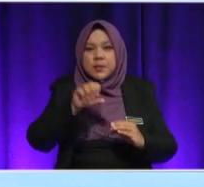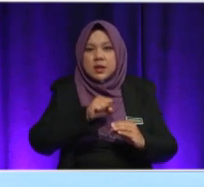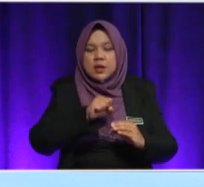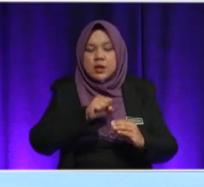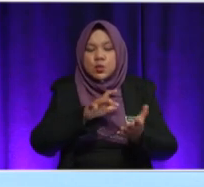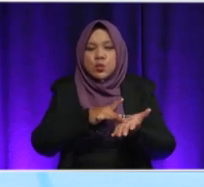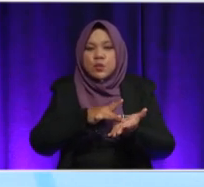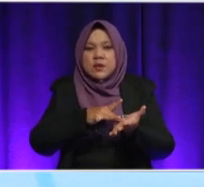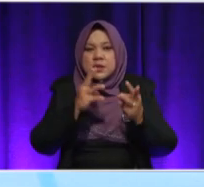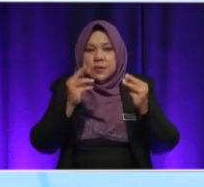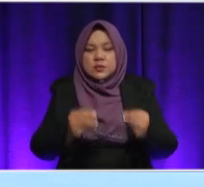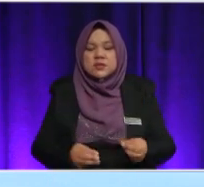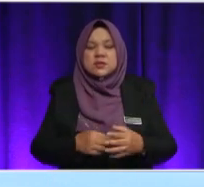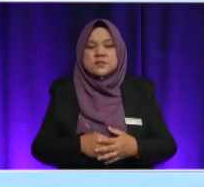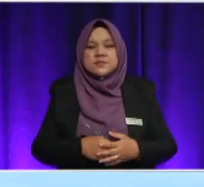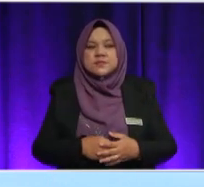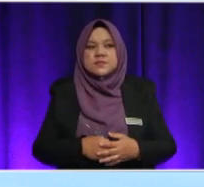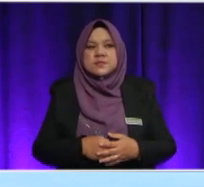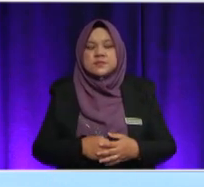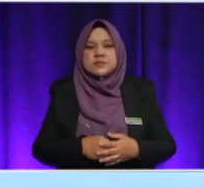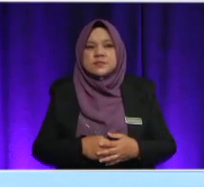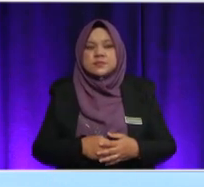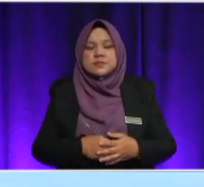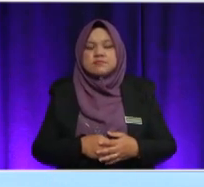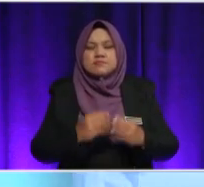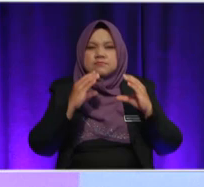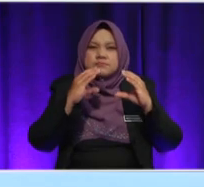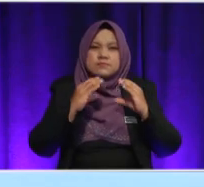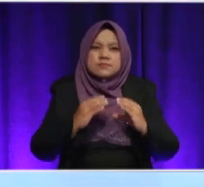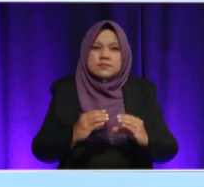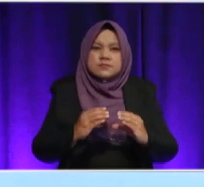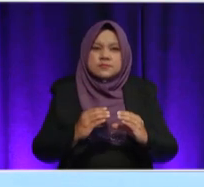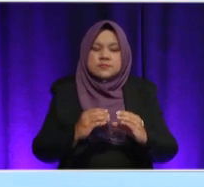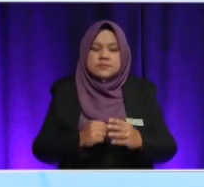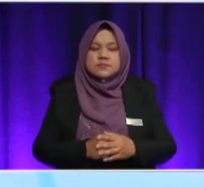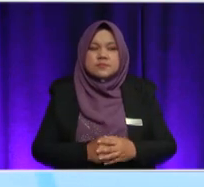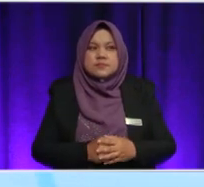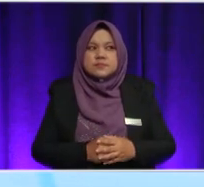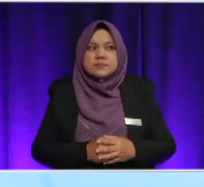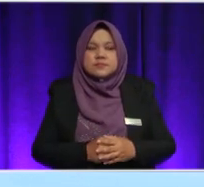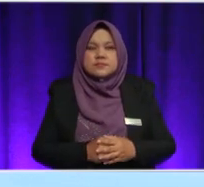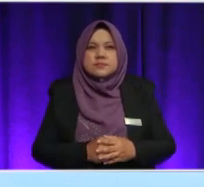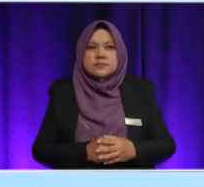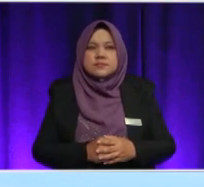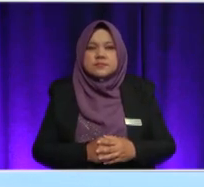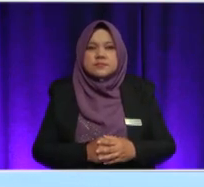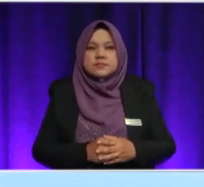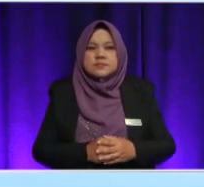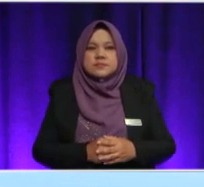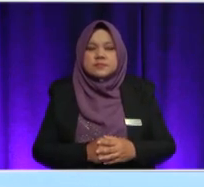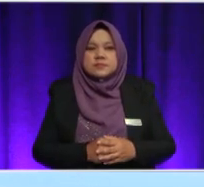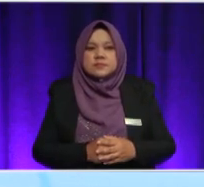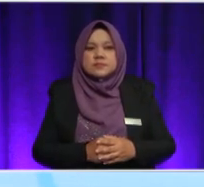obat-obatan manusia caranya tadi Cikgu itu sebut ada dua